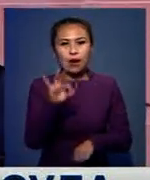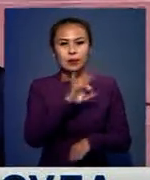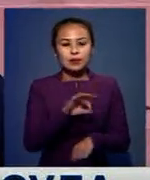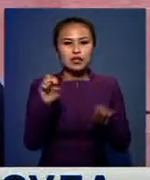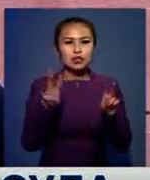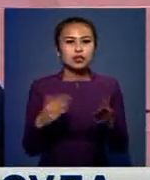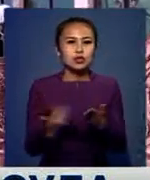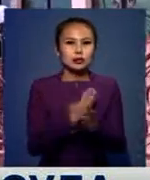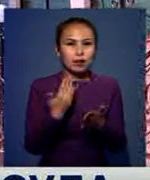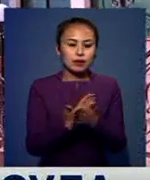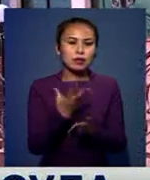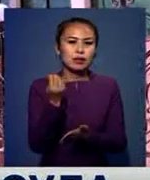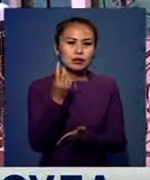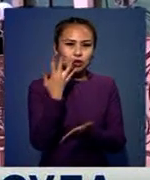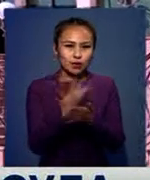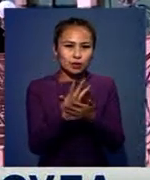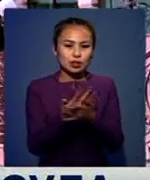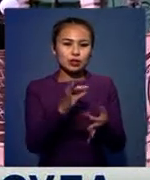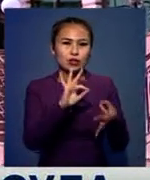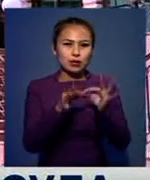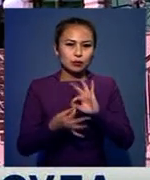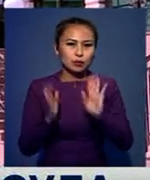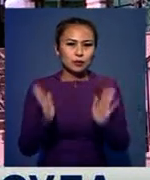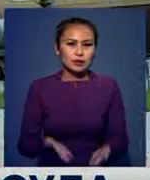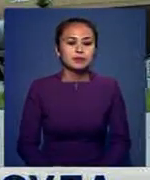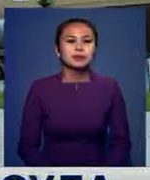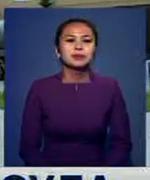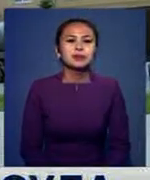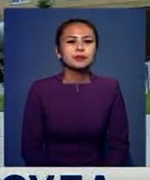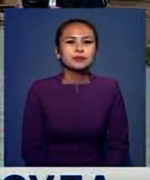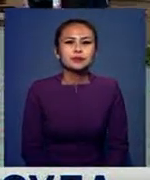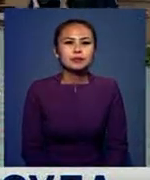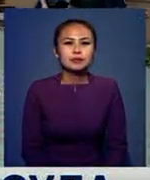нәтижесін арнамыздағы жаңалықтардың алдағы шығарылымында жариялайтын боламыз.